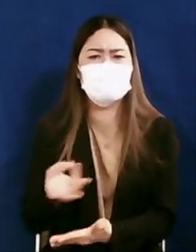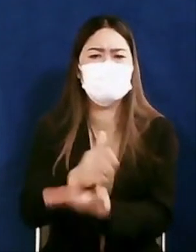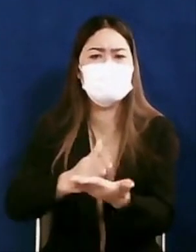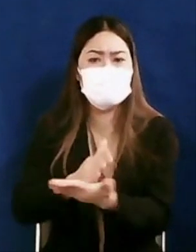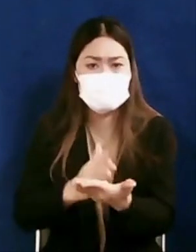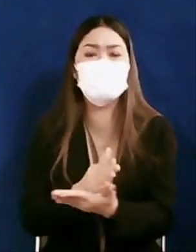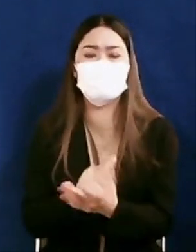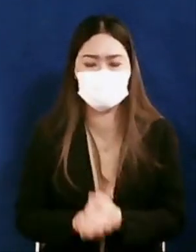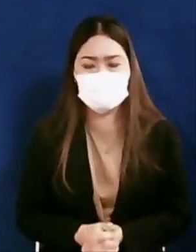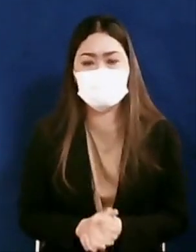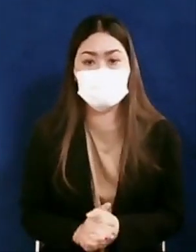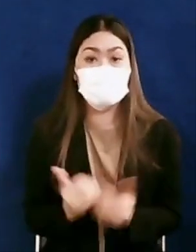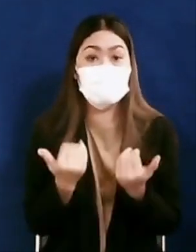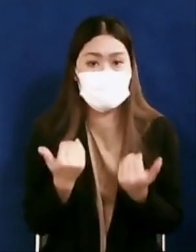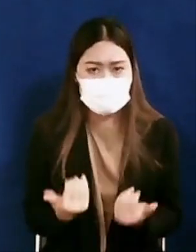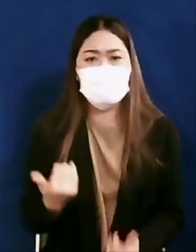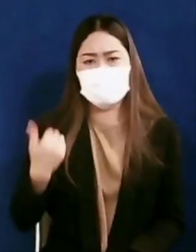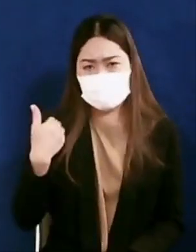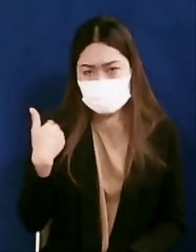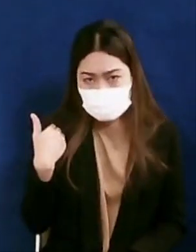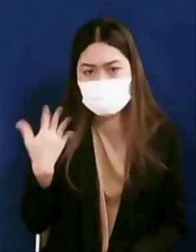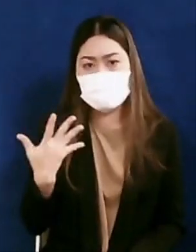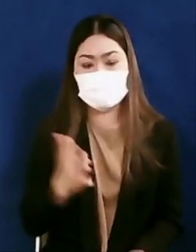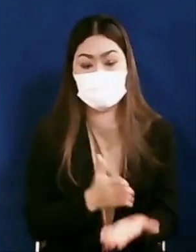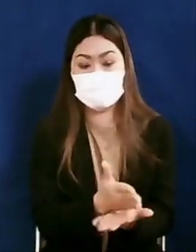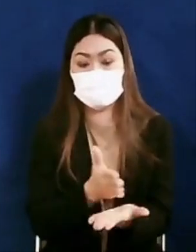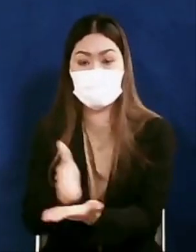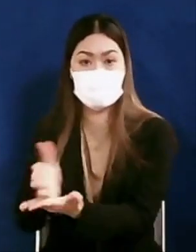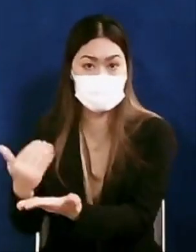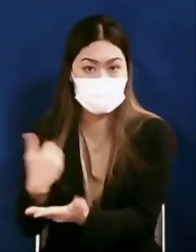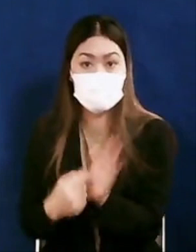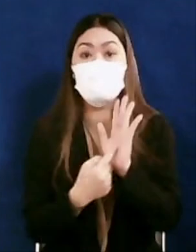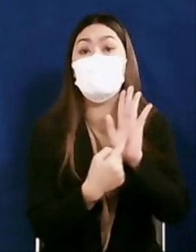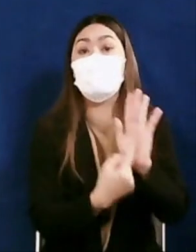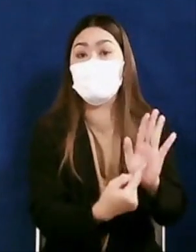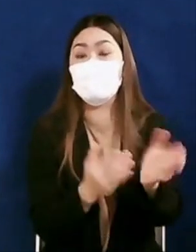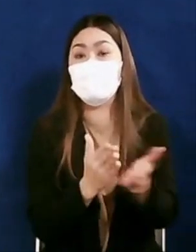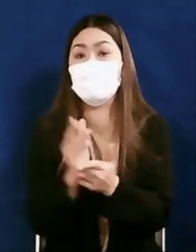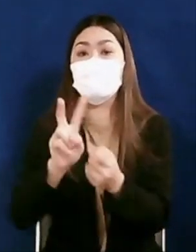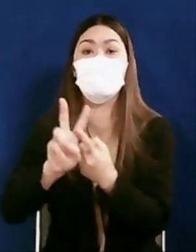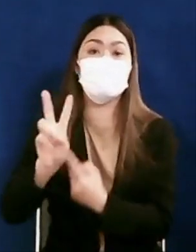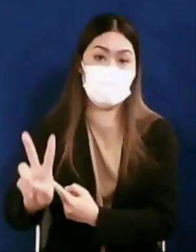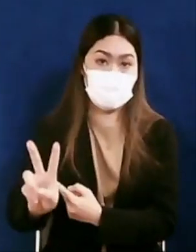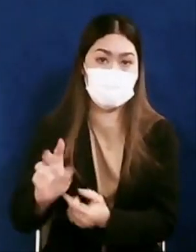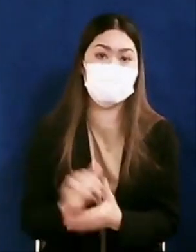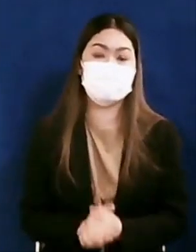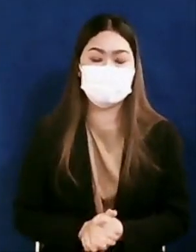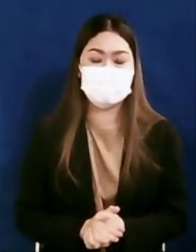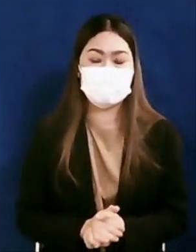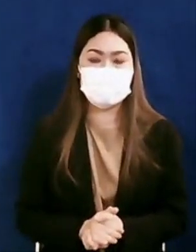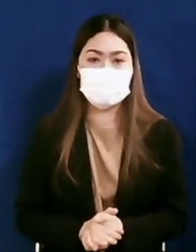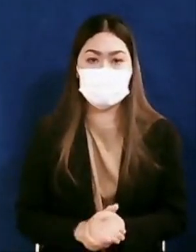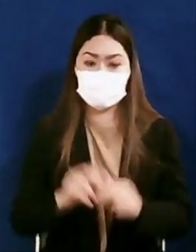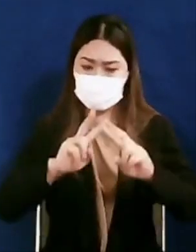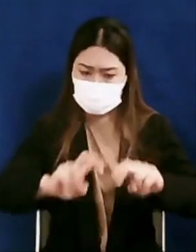ราเจอนะครับทีนี้มันมีบางพื้นที่ครับอย่างเช่นกรณีเขต2เนี่ยนะครับวินิจฉั